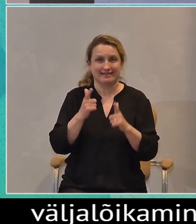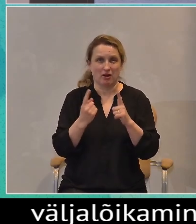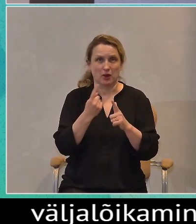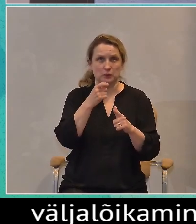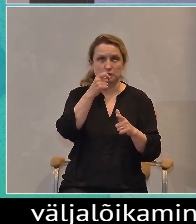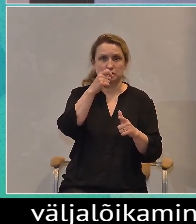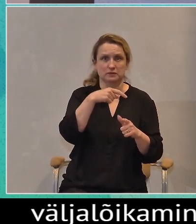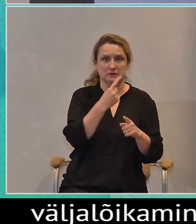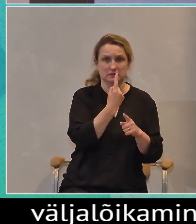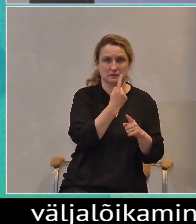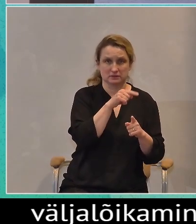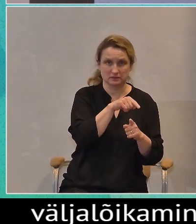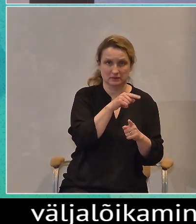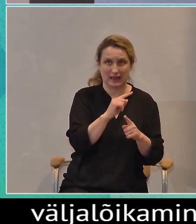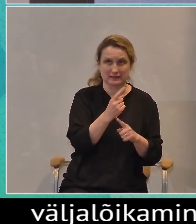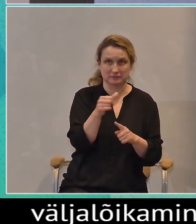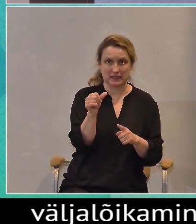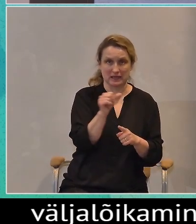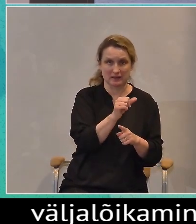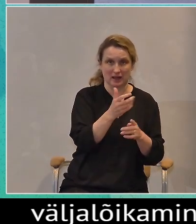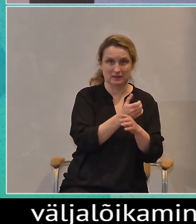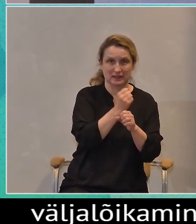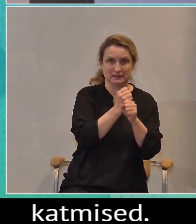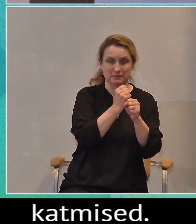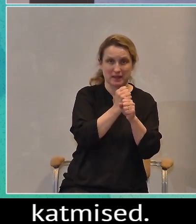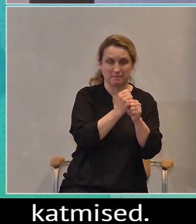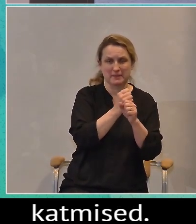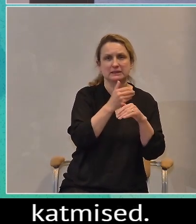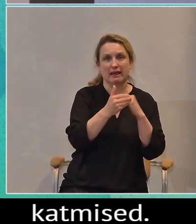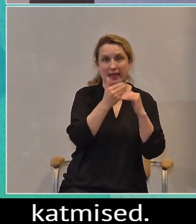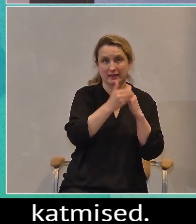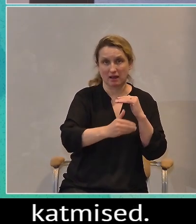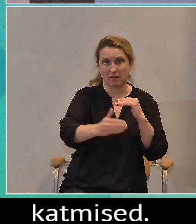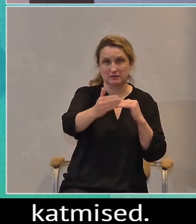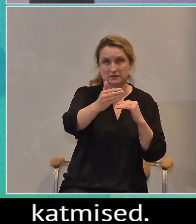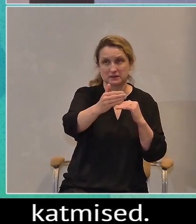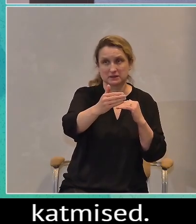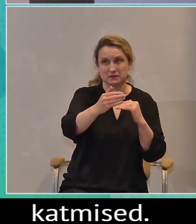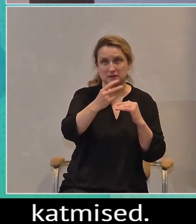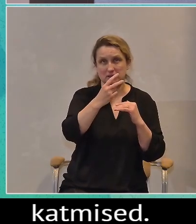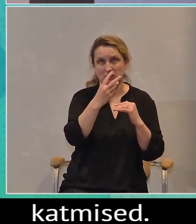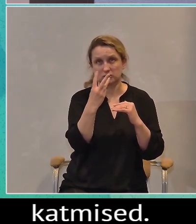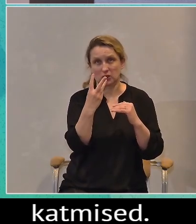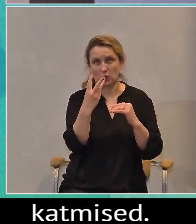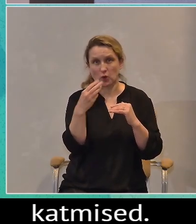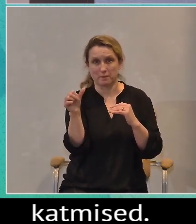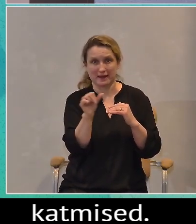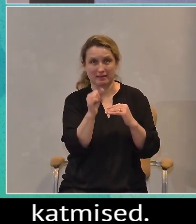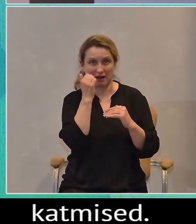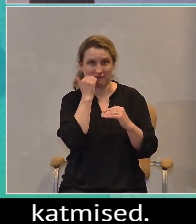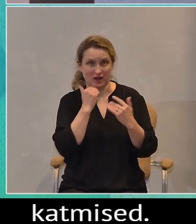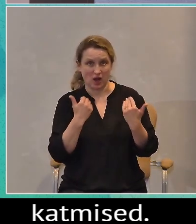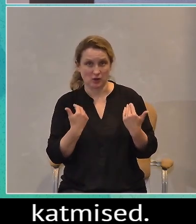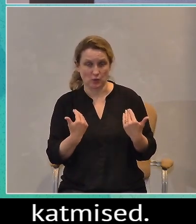tilga esimesel nädalal septembris ja edasi tegelikult kuni nüüd 23. nädalani on